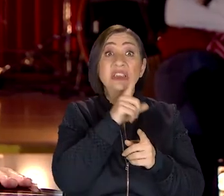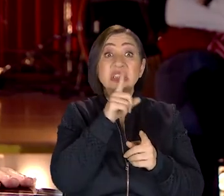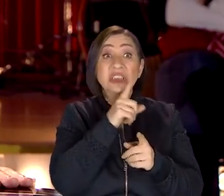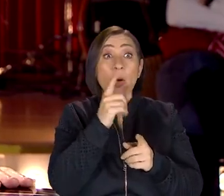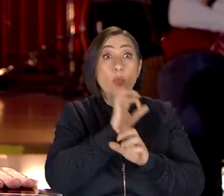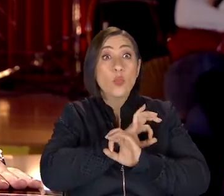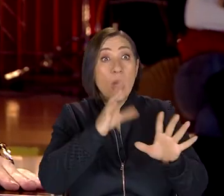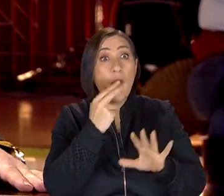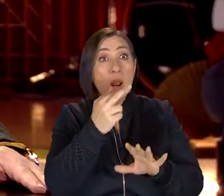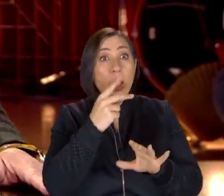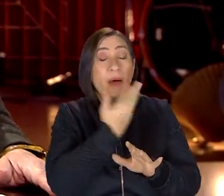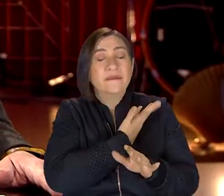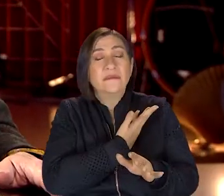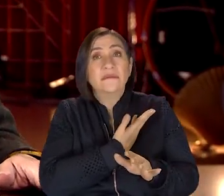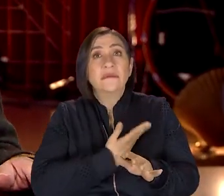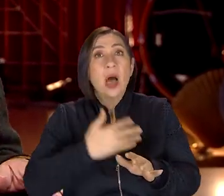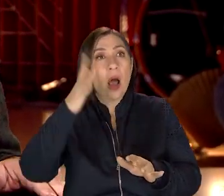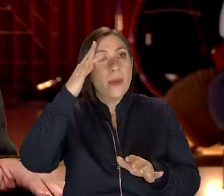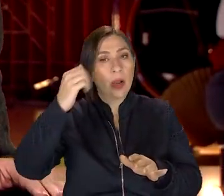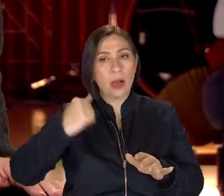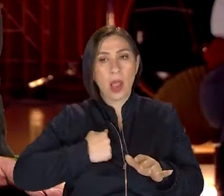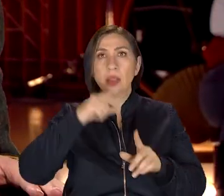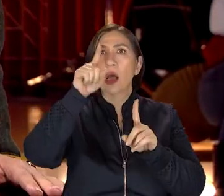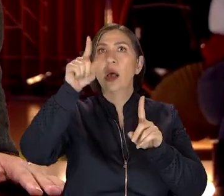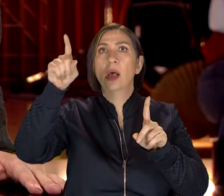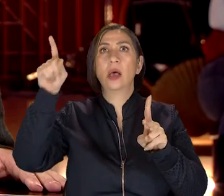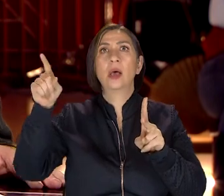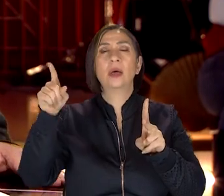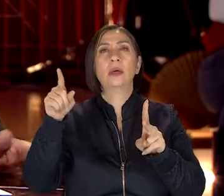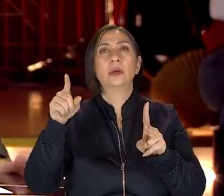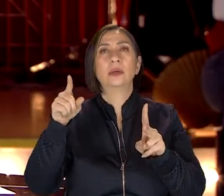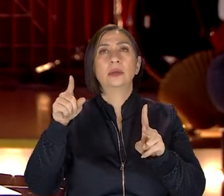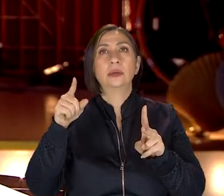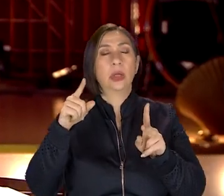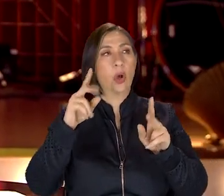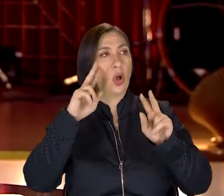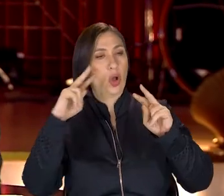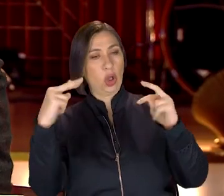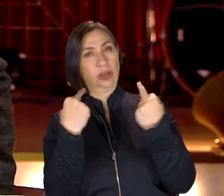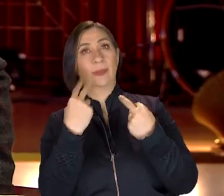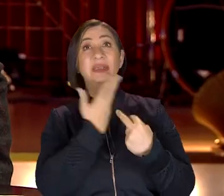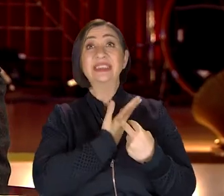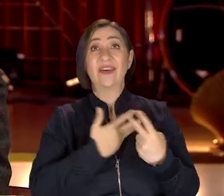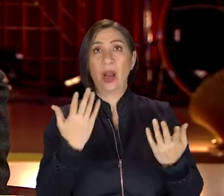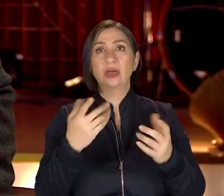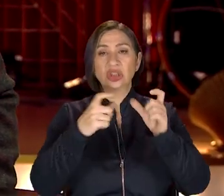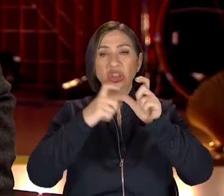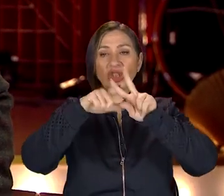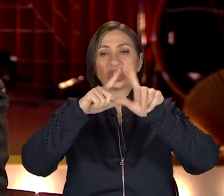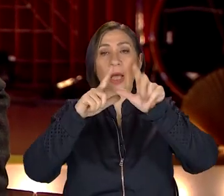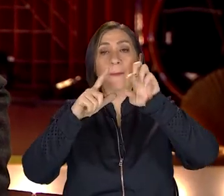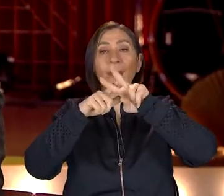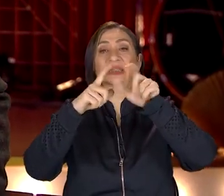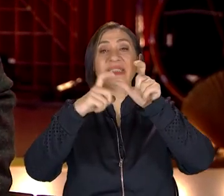Fransızlara bayılırlar. Onların kendilerini Amerika'da, Kanada'da bilmem nerede temsil etmesine bayılırlar. Charles Passy